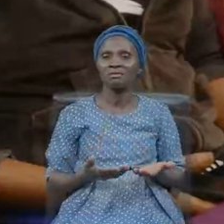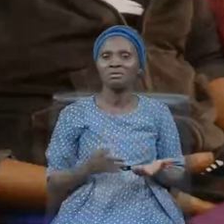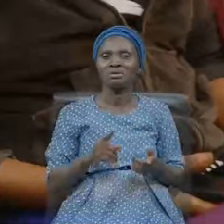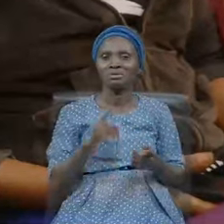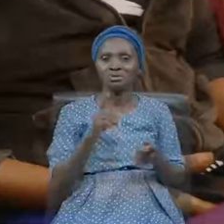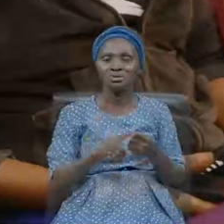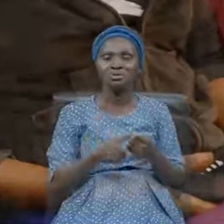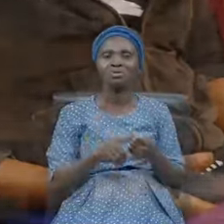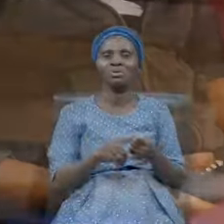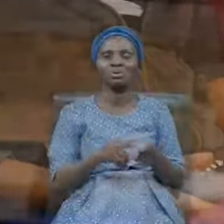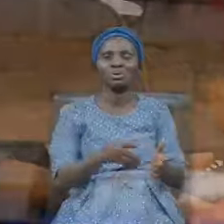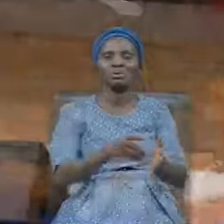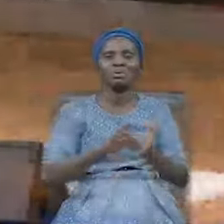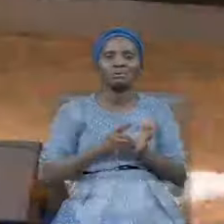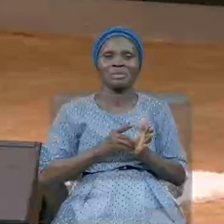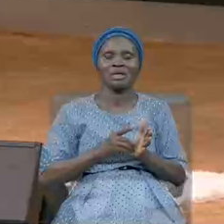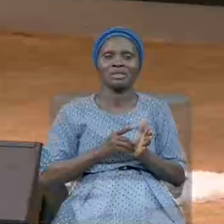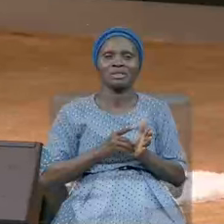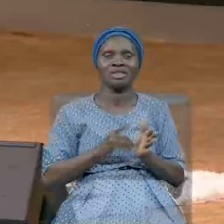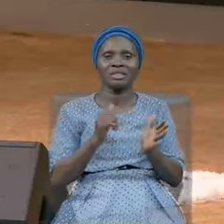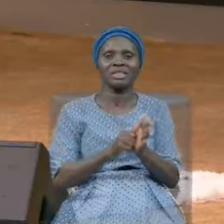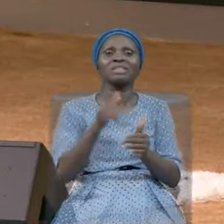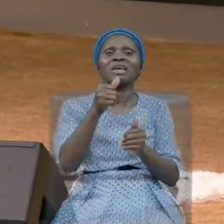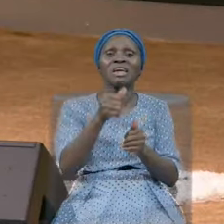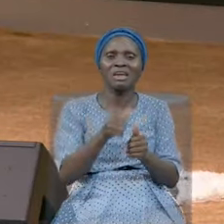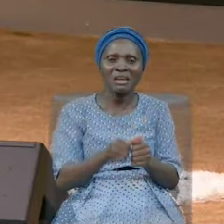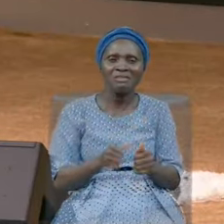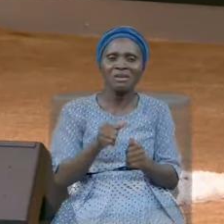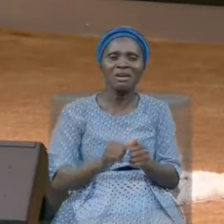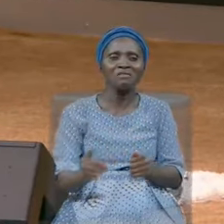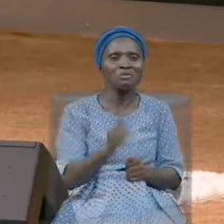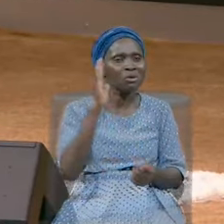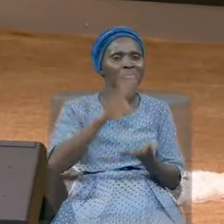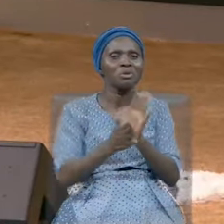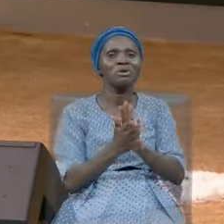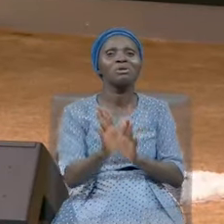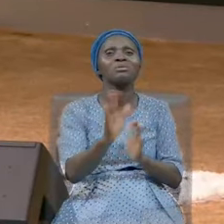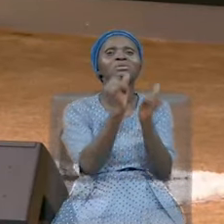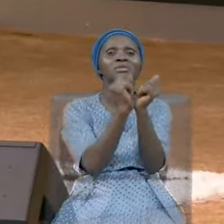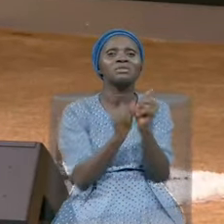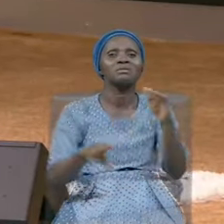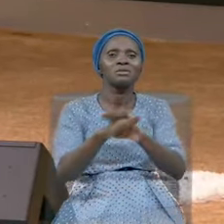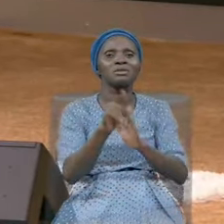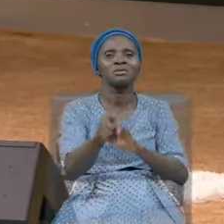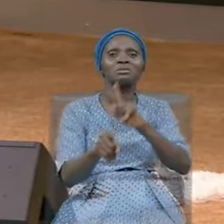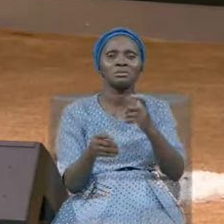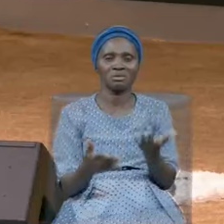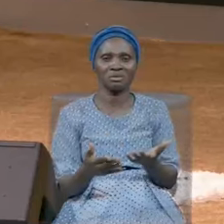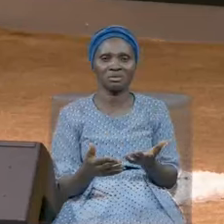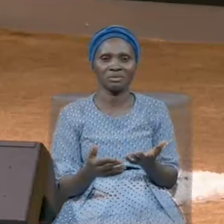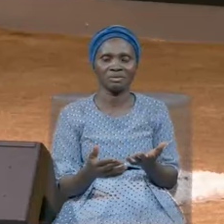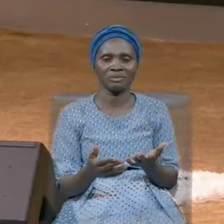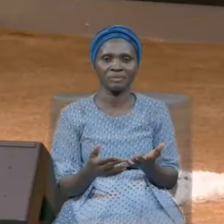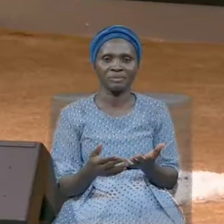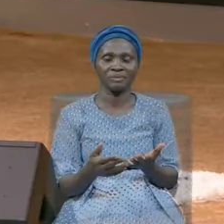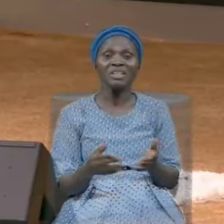que tout le monde soit votre esclave? Mais vous n'avez pas la patience ni la douceur. Il